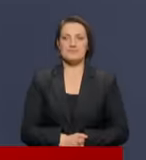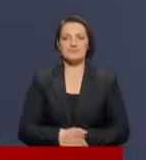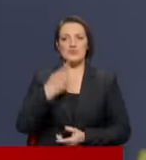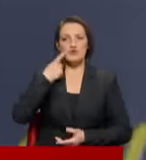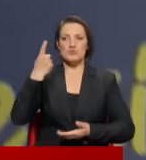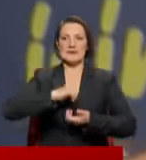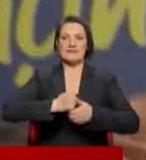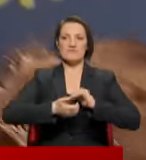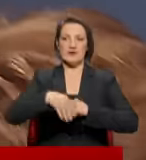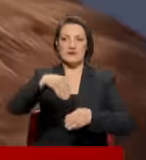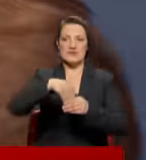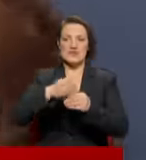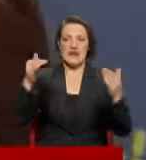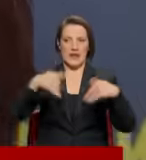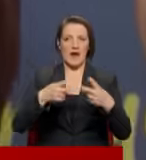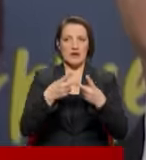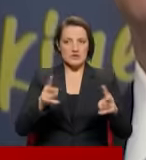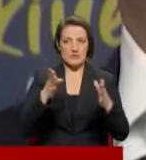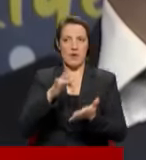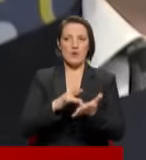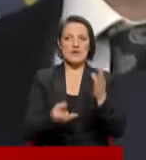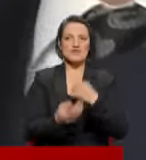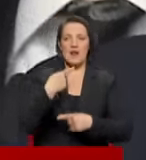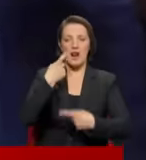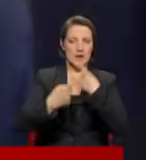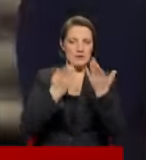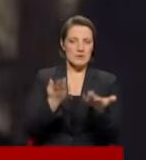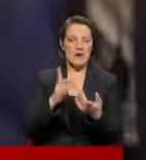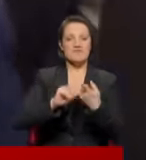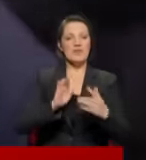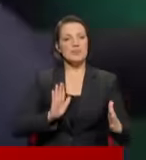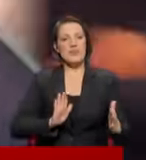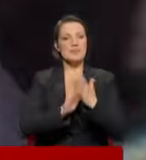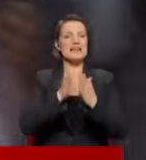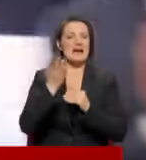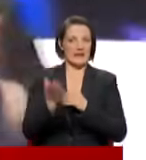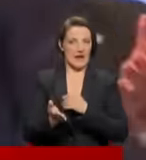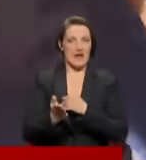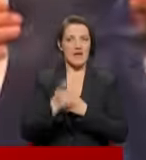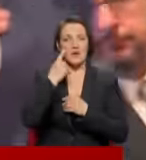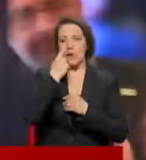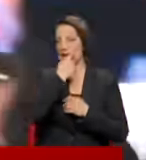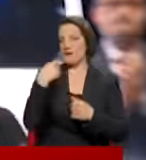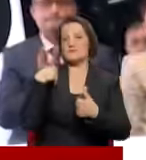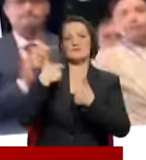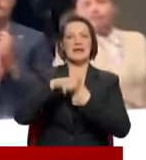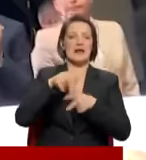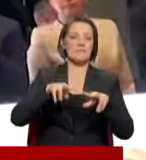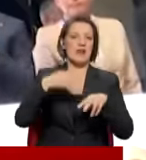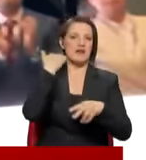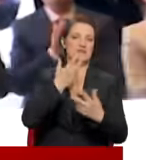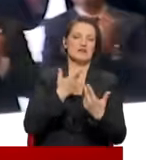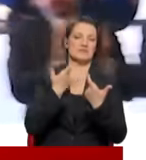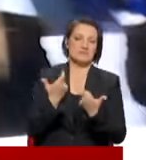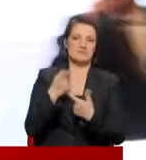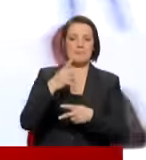Cumhur İttifakı cephesinden gelen açıklamalar, ortaya atılan iddialar ve tepkilerin gölgesinde gözler yeniden Akşener'e